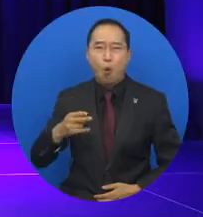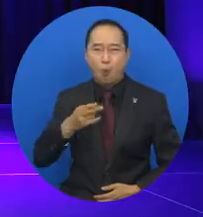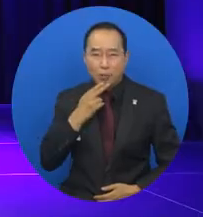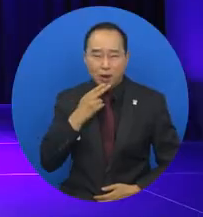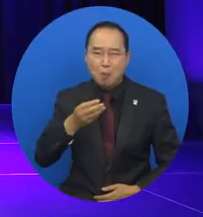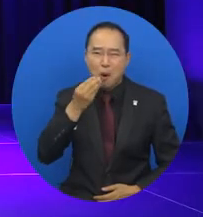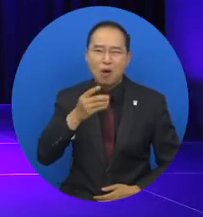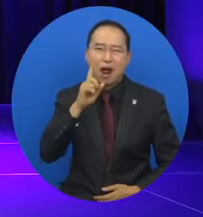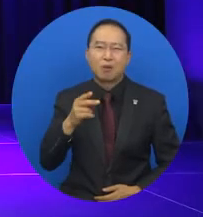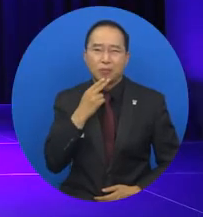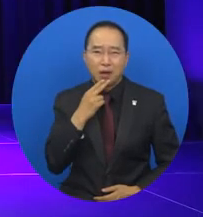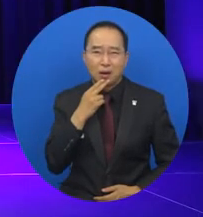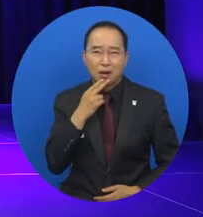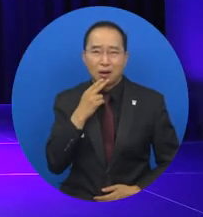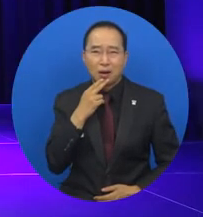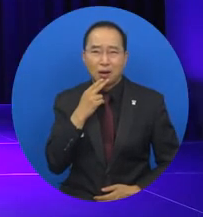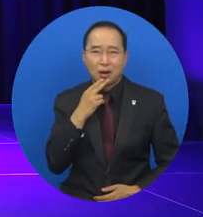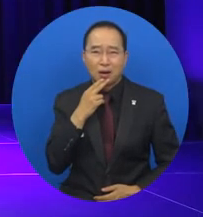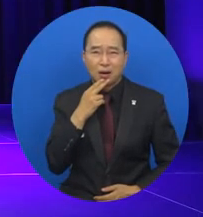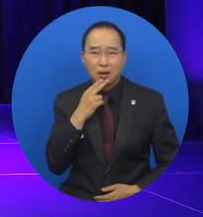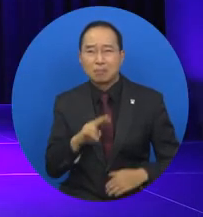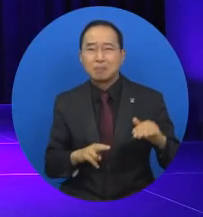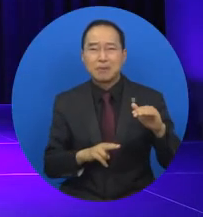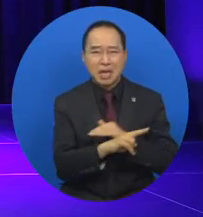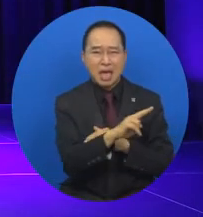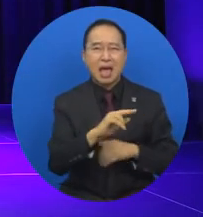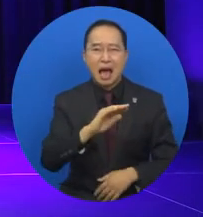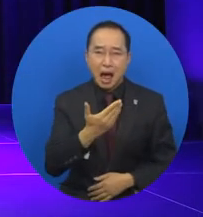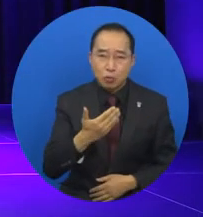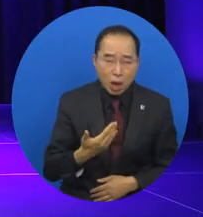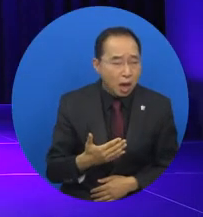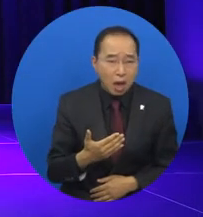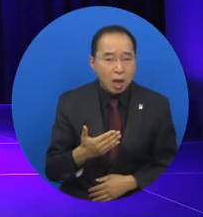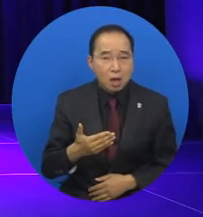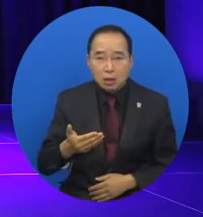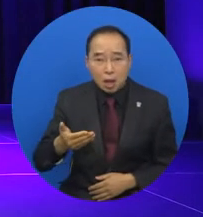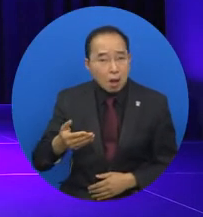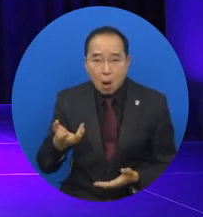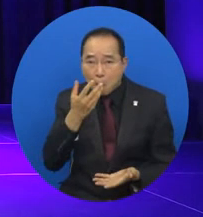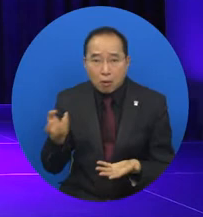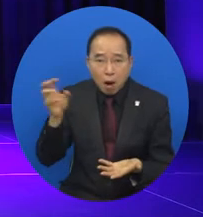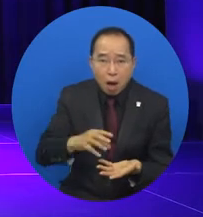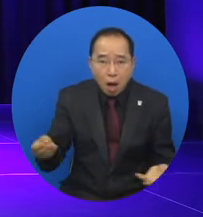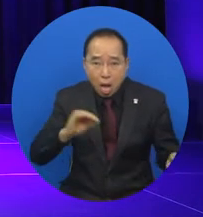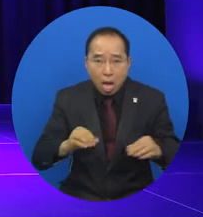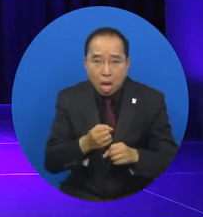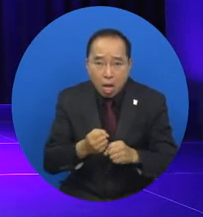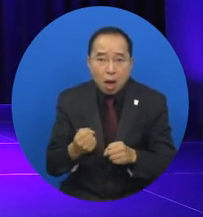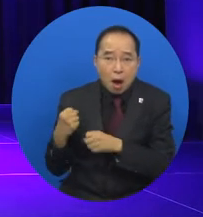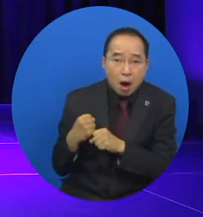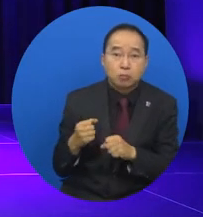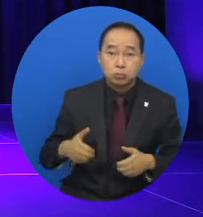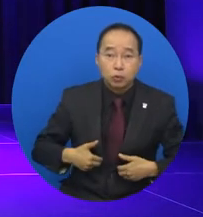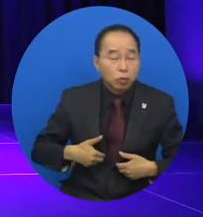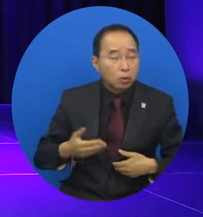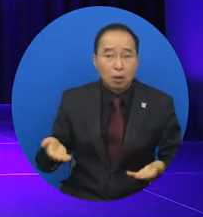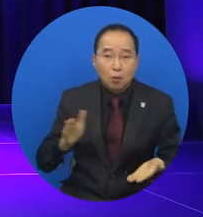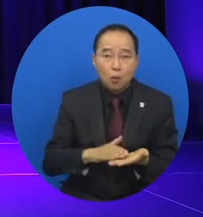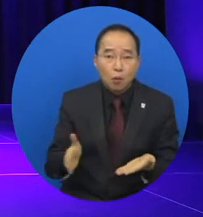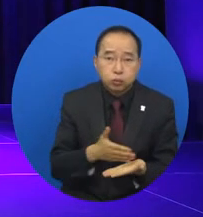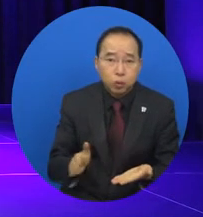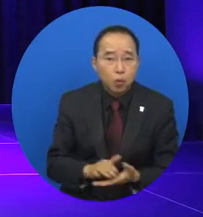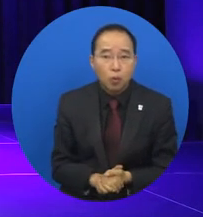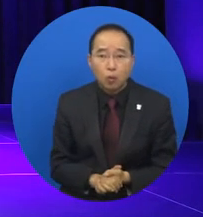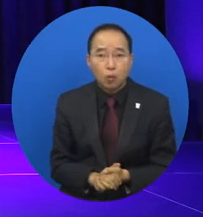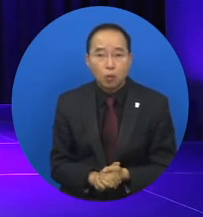되는데 싸갈 게 없다는 거예요. 자기 집에는 떨어져서 누가 가져가지도 않는 땡감도